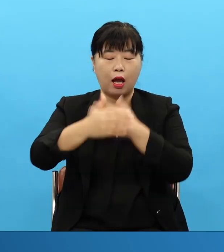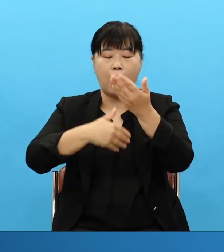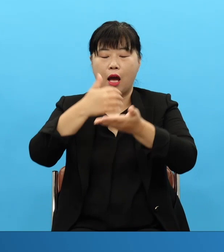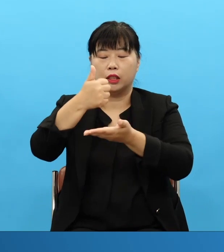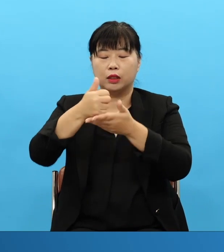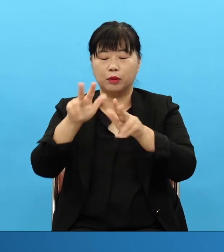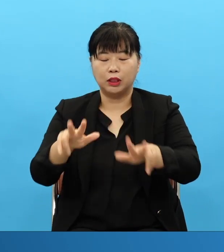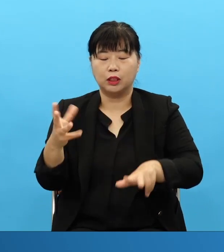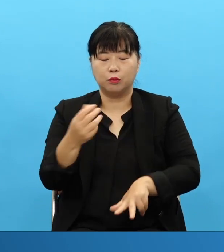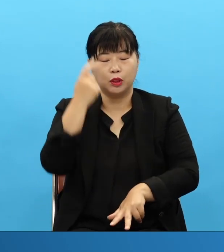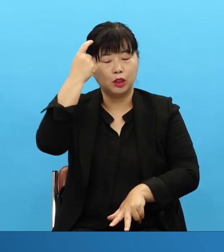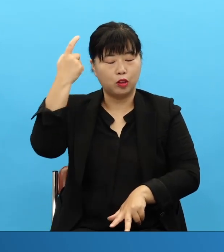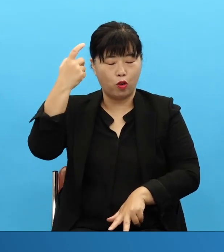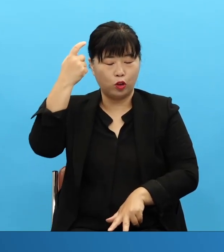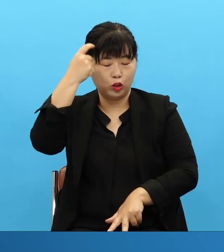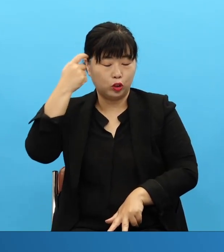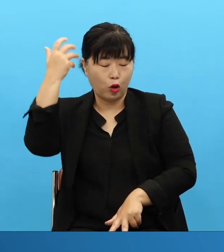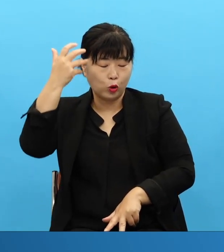성령으로 이 시간의 역사는